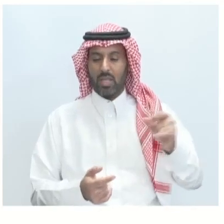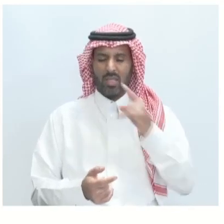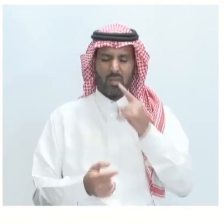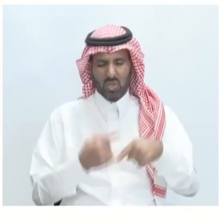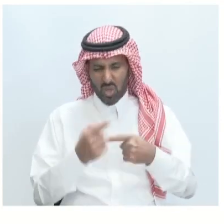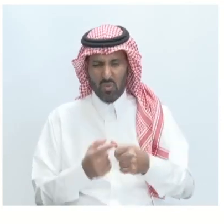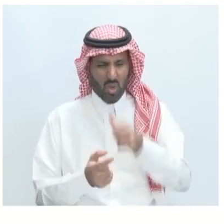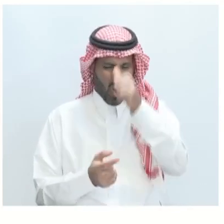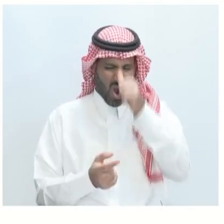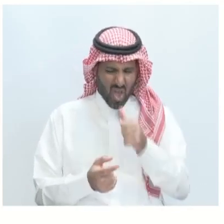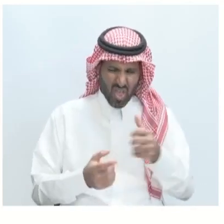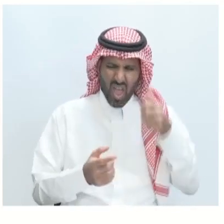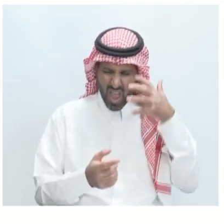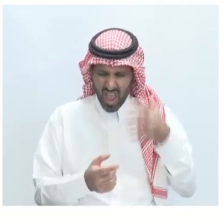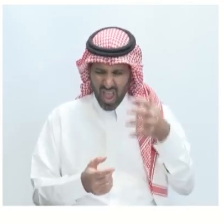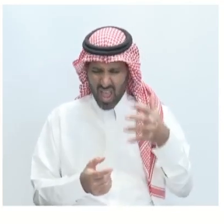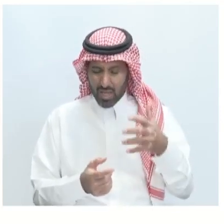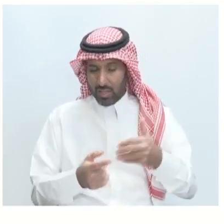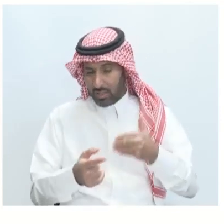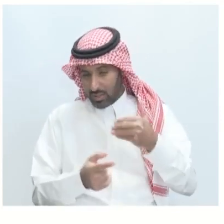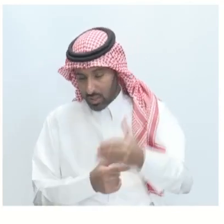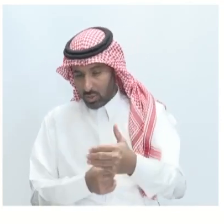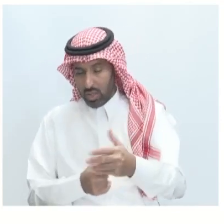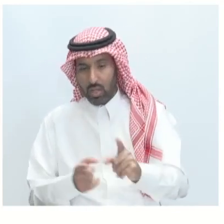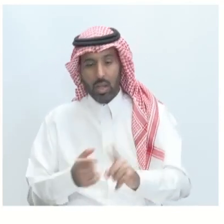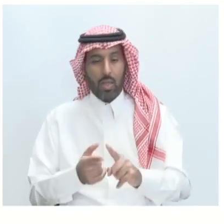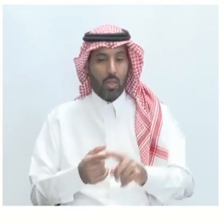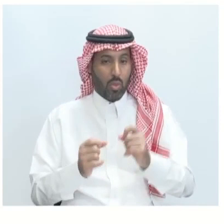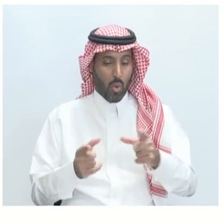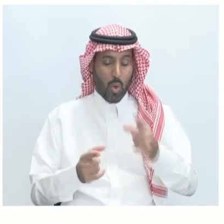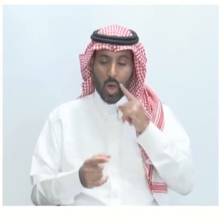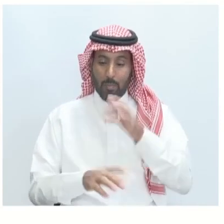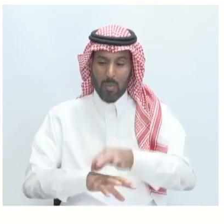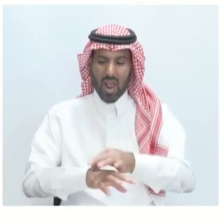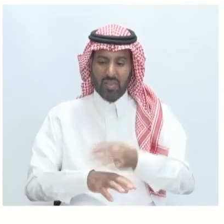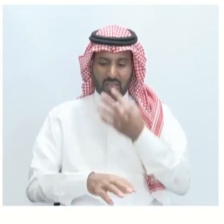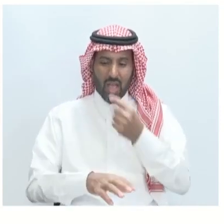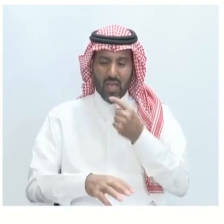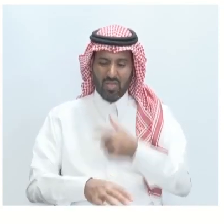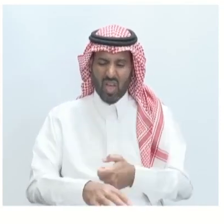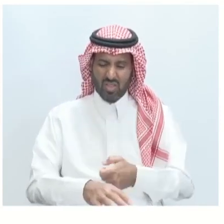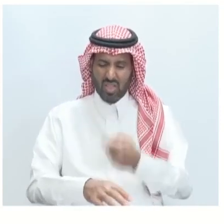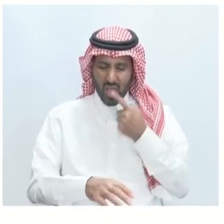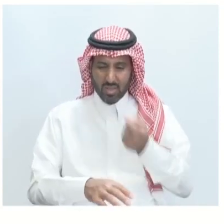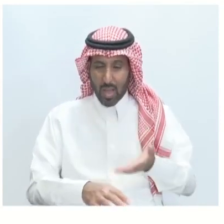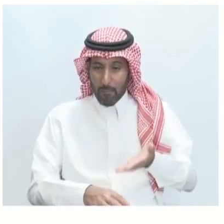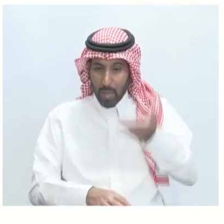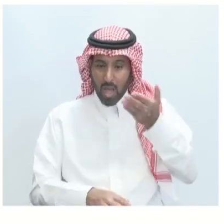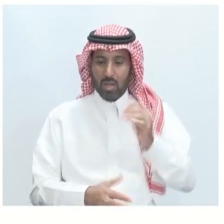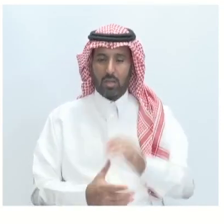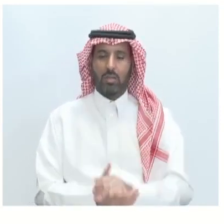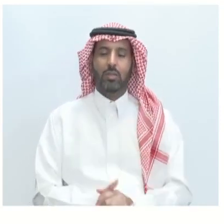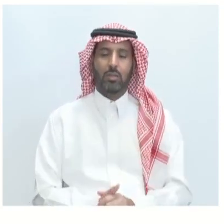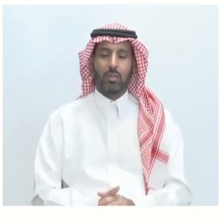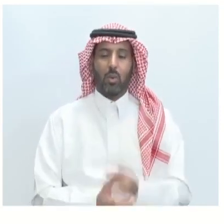الغضب او انفعال الغضب ادى ذلك الى ماذا الى ظهور مرض الضغط